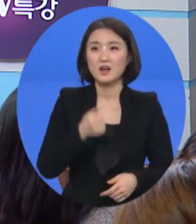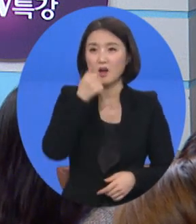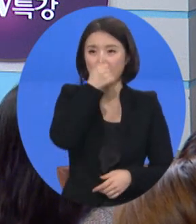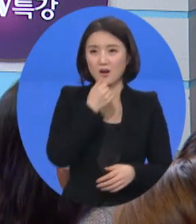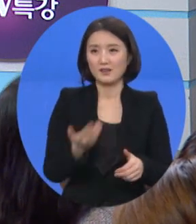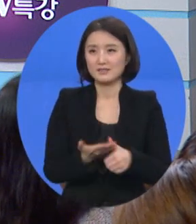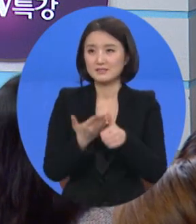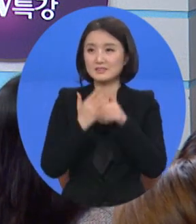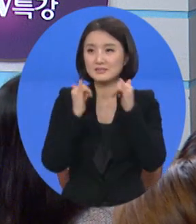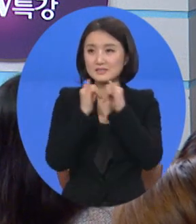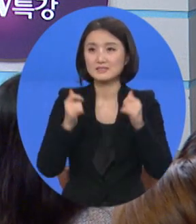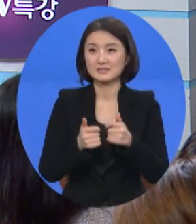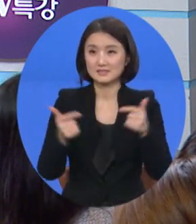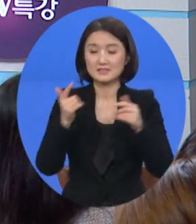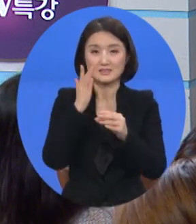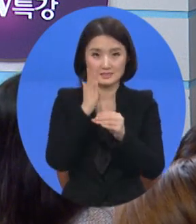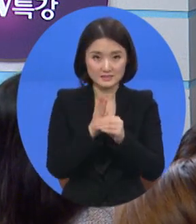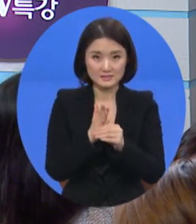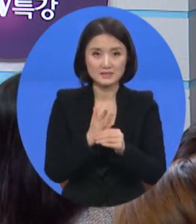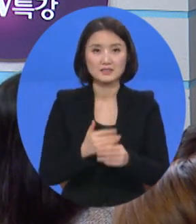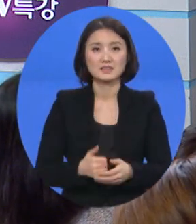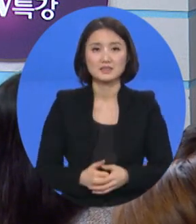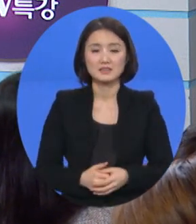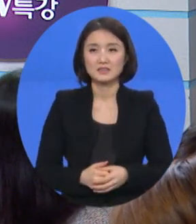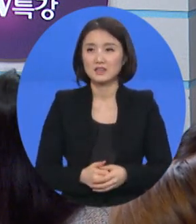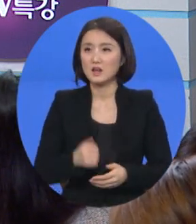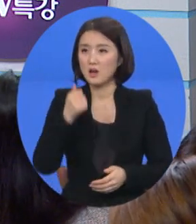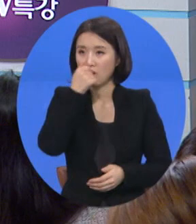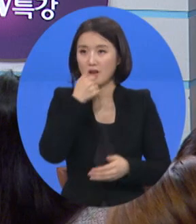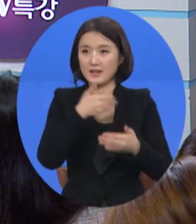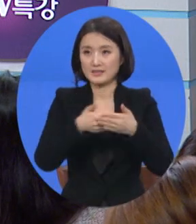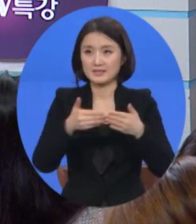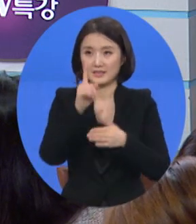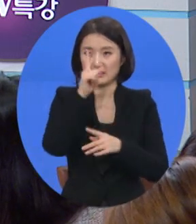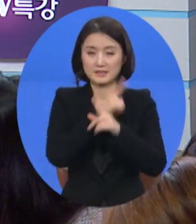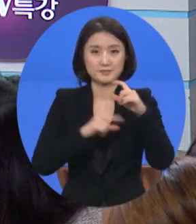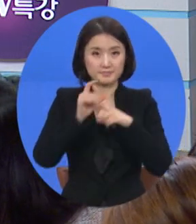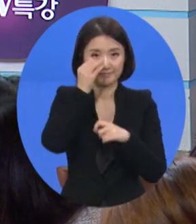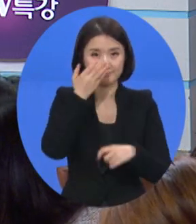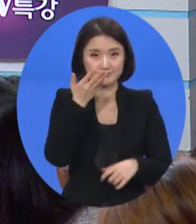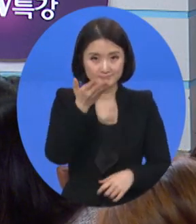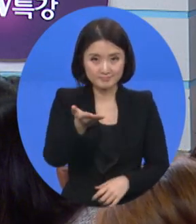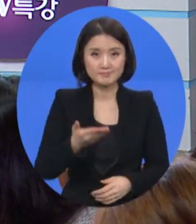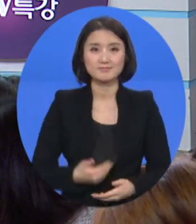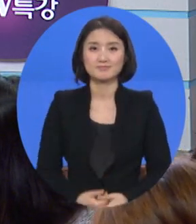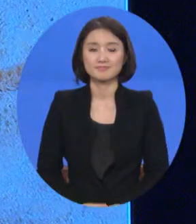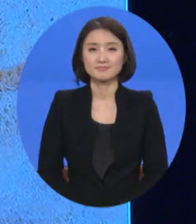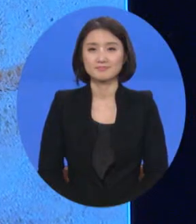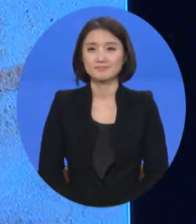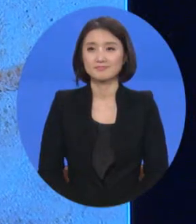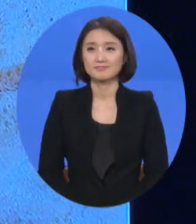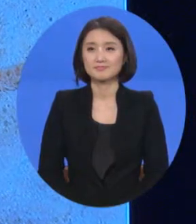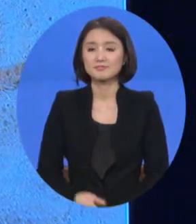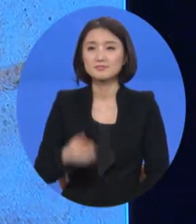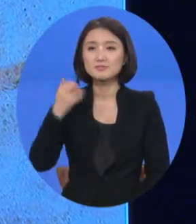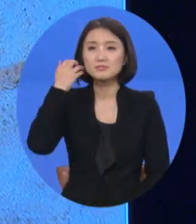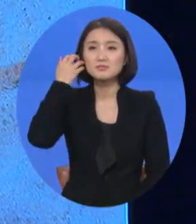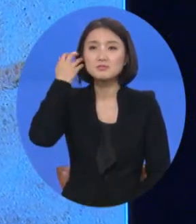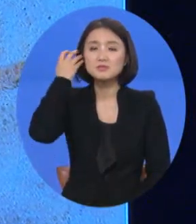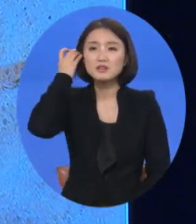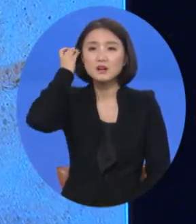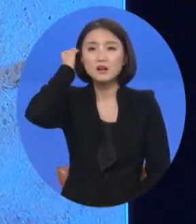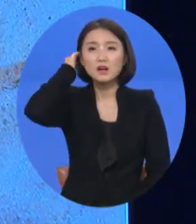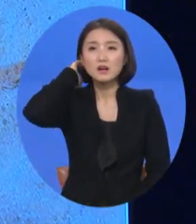분들이 상당히 많지 않습니까 예 그래서 고양이 그림 하나를 여러분들한테 보여주고자 한다 이 이 김홍도가 그린 이